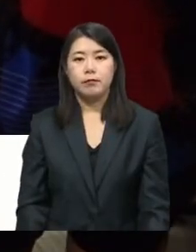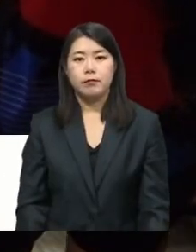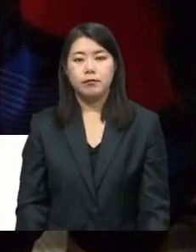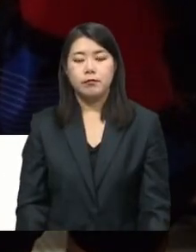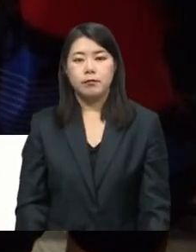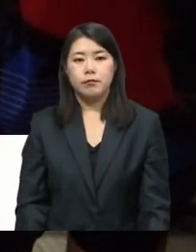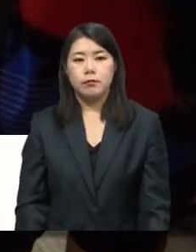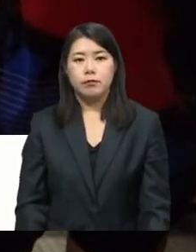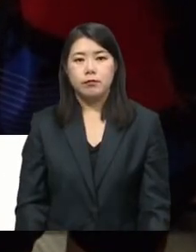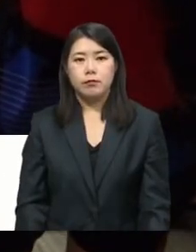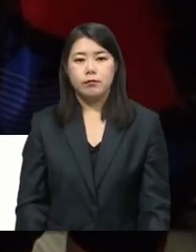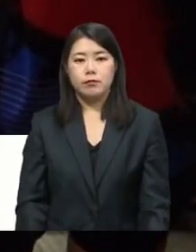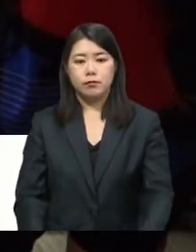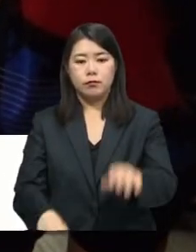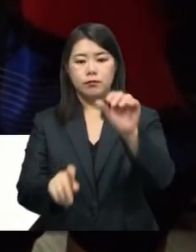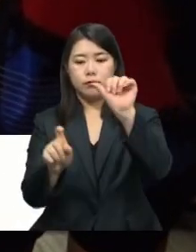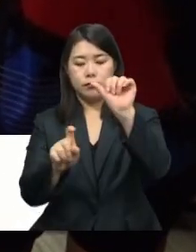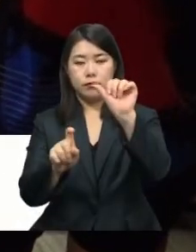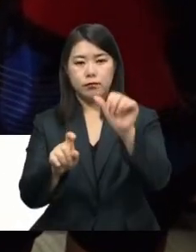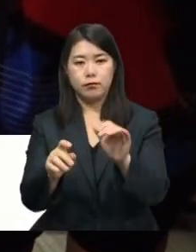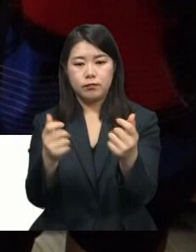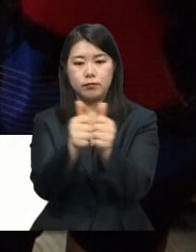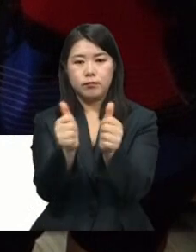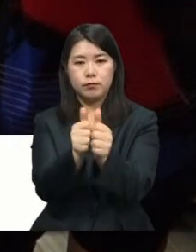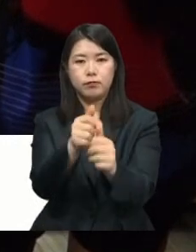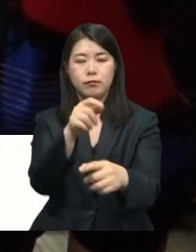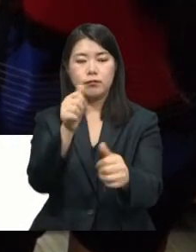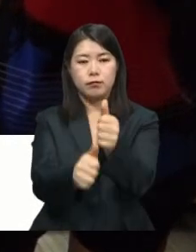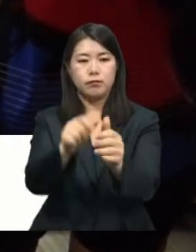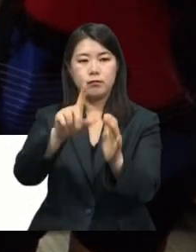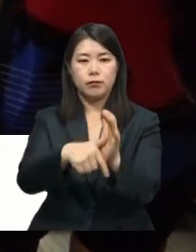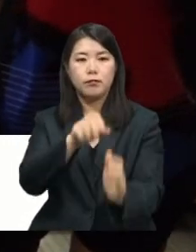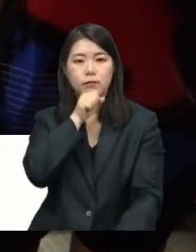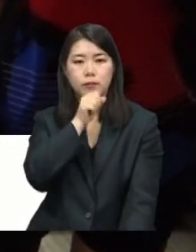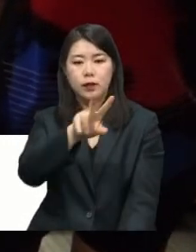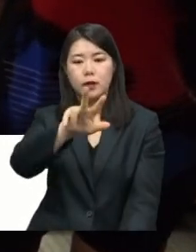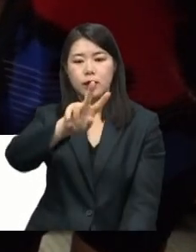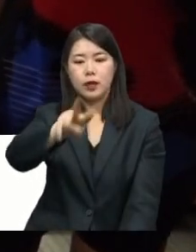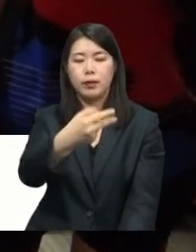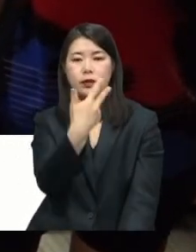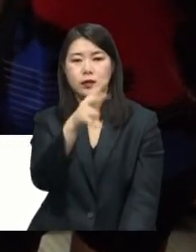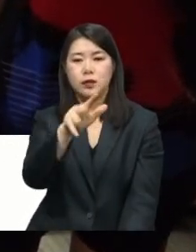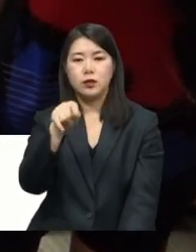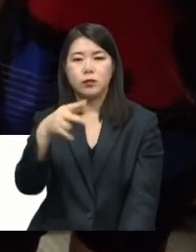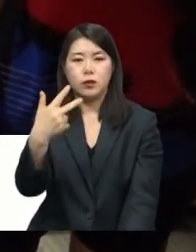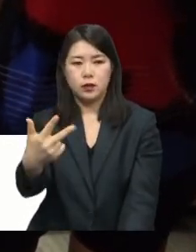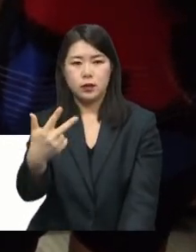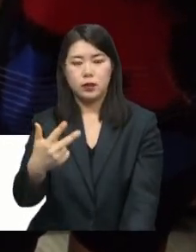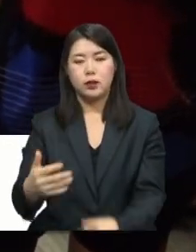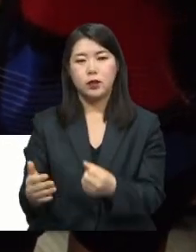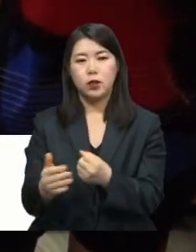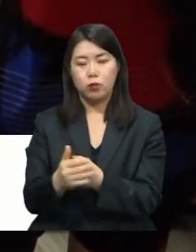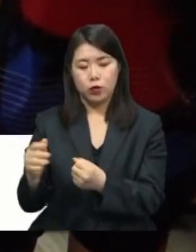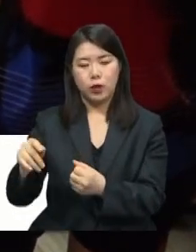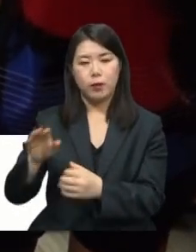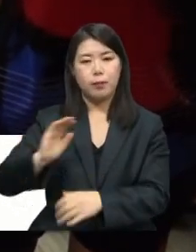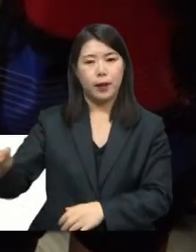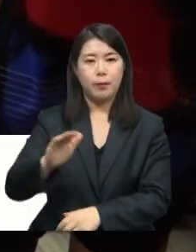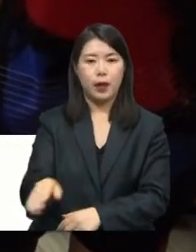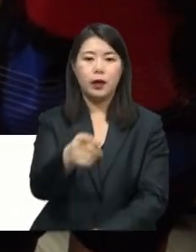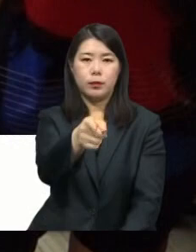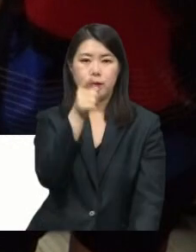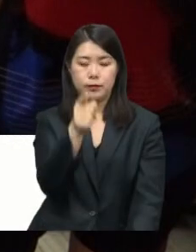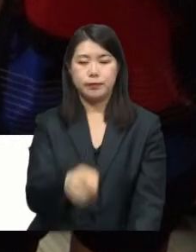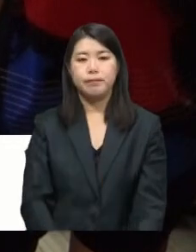차지했습니다 10일 남자부 경기에선 평균 2017.7 기록하며 왕씨와 구리시를 제치 금메달을